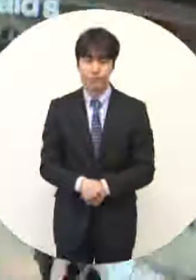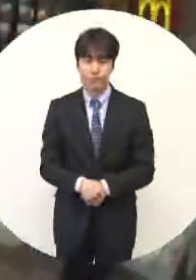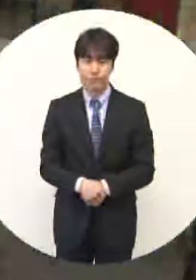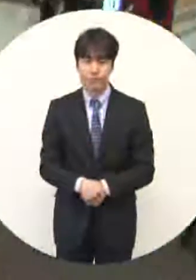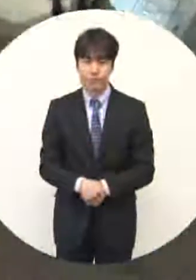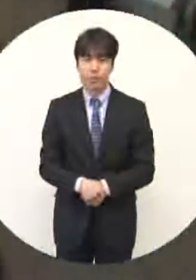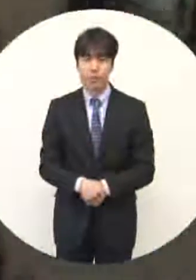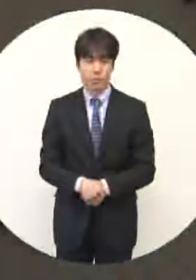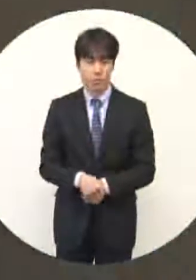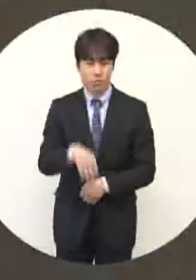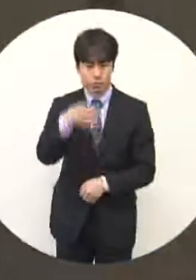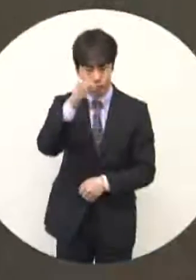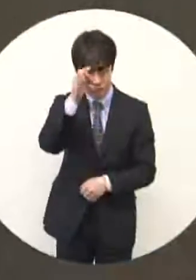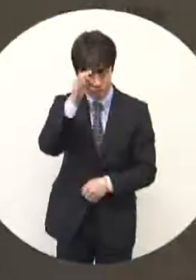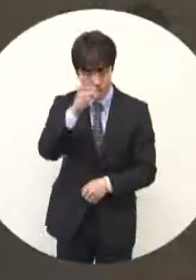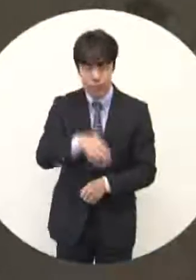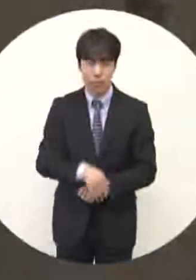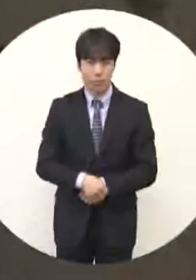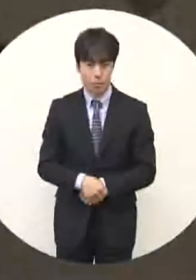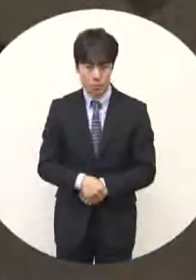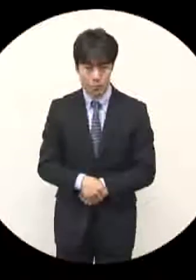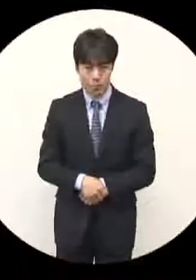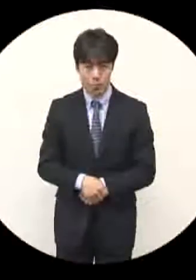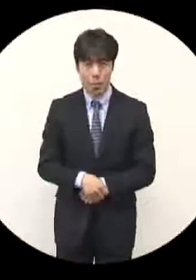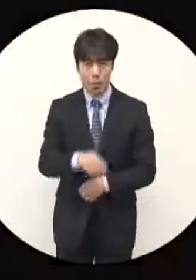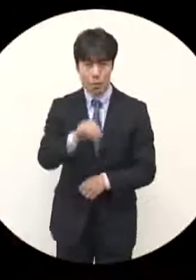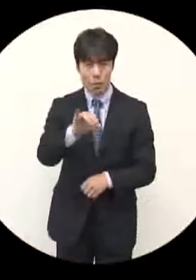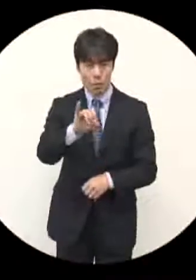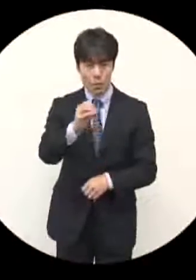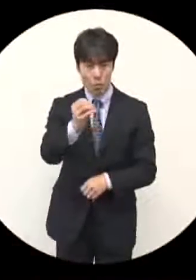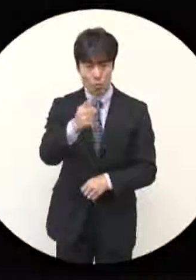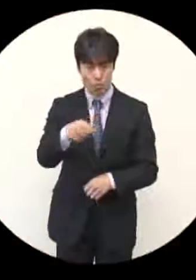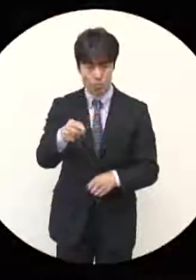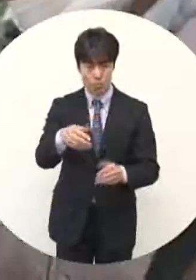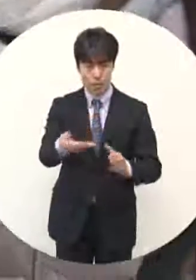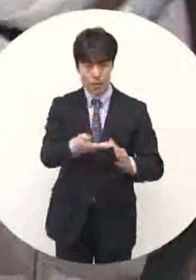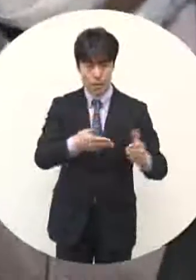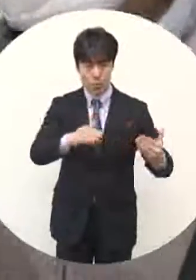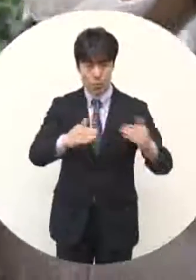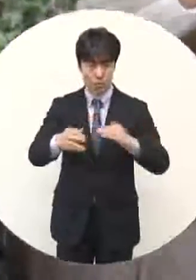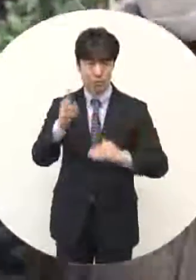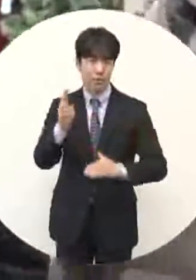早速見てみましょう。あ、イオンレイクタウンですね。